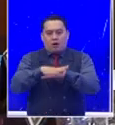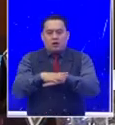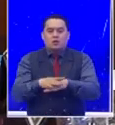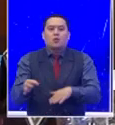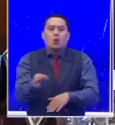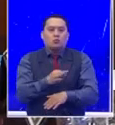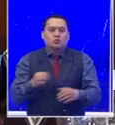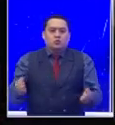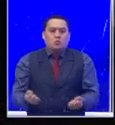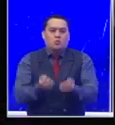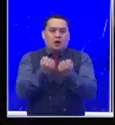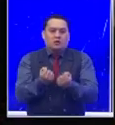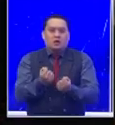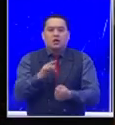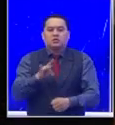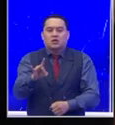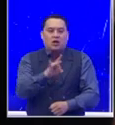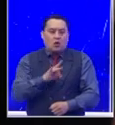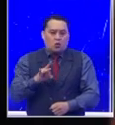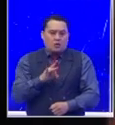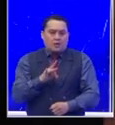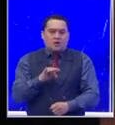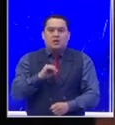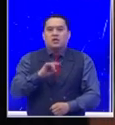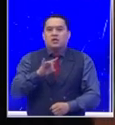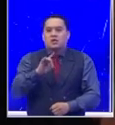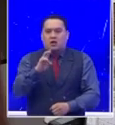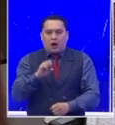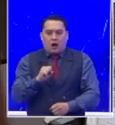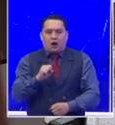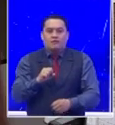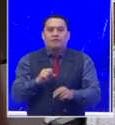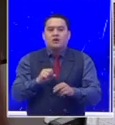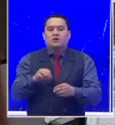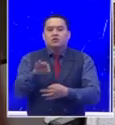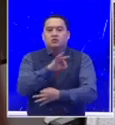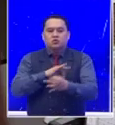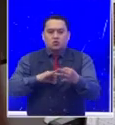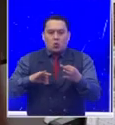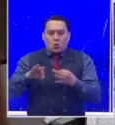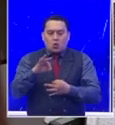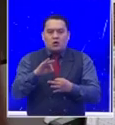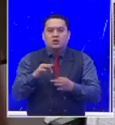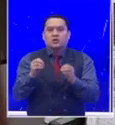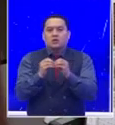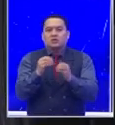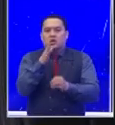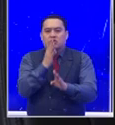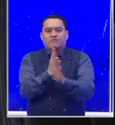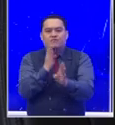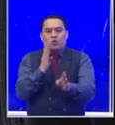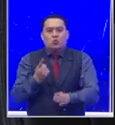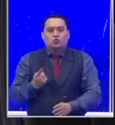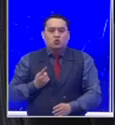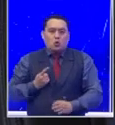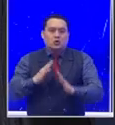решении вопроса двух граждан Карасайского района. Индира и Руслан – воспитанники детского дома. Уже более 10 лет стоят в очереди